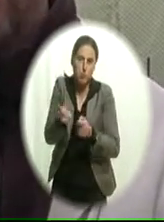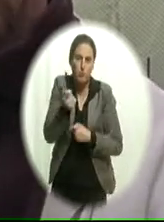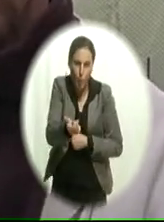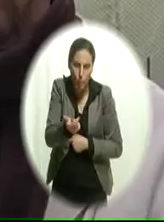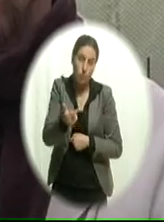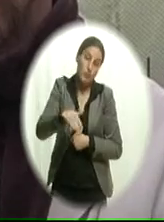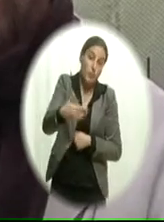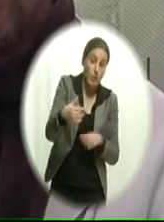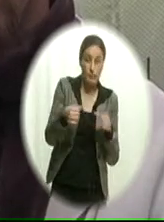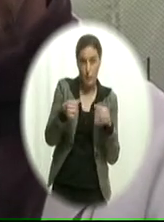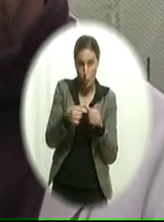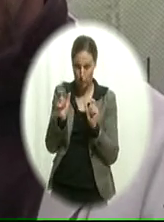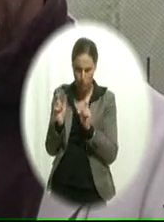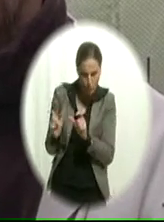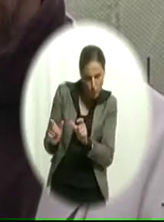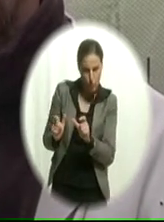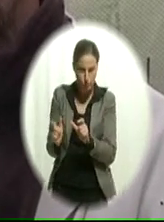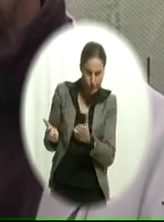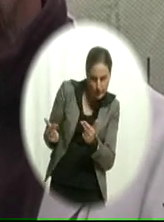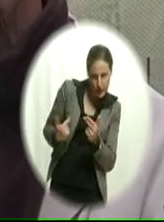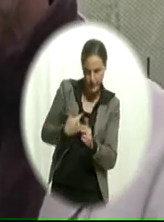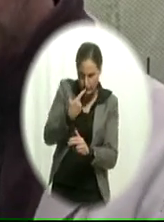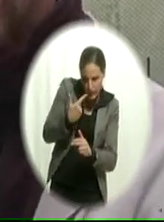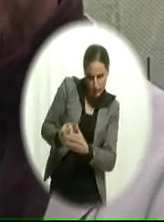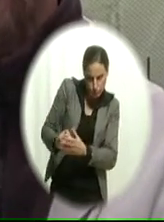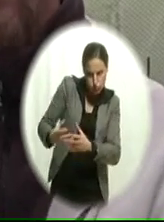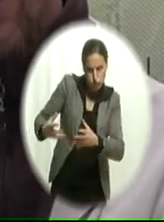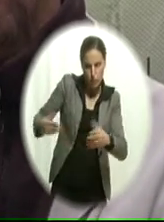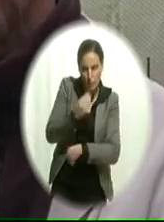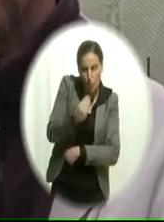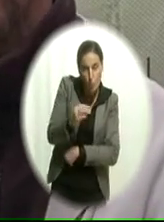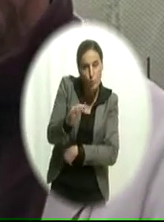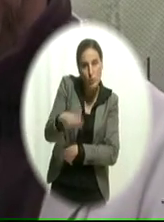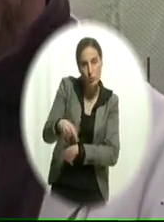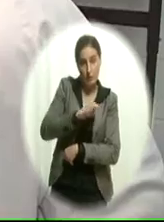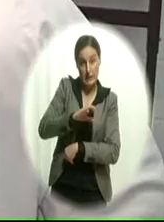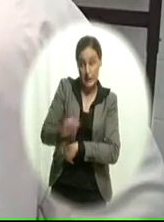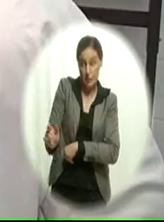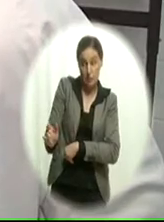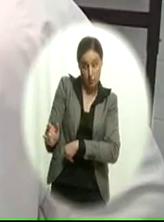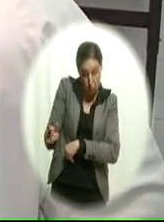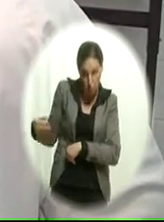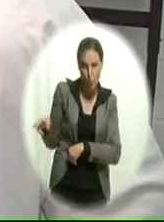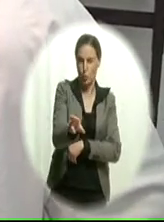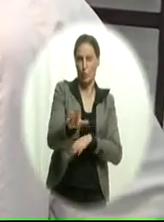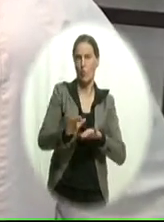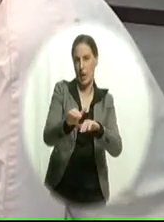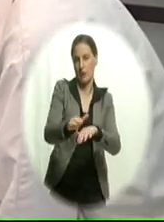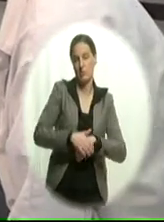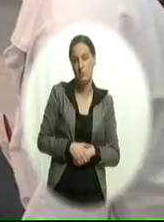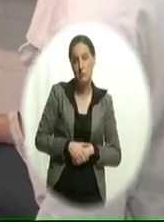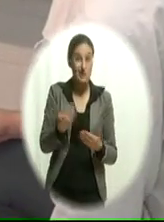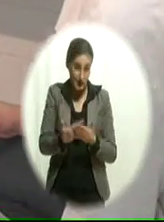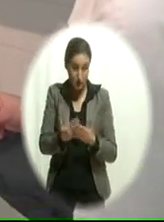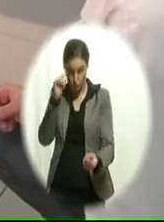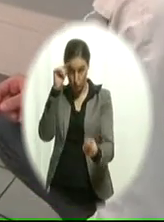de les surveiller du coin de l'œil pour voir s'ils se débrouillent bien, pour les laisser tranquilles, qu'ils redeviennent sauvages. Quoi. Car l'objectif est de les relâcher